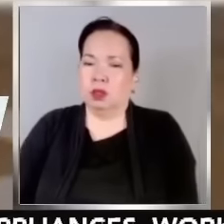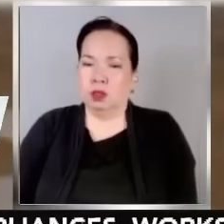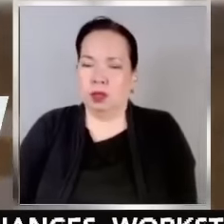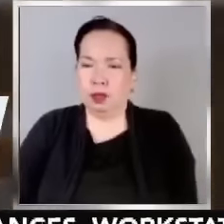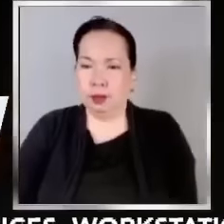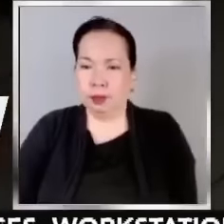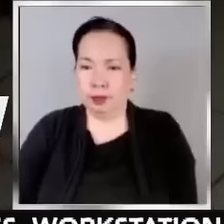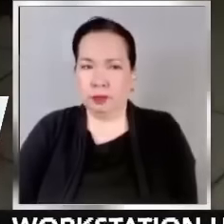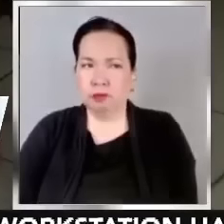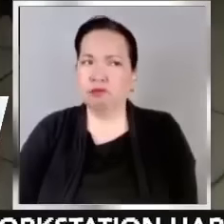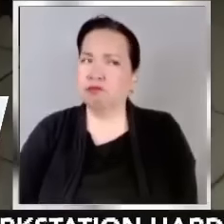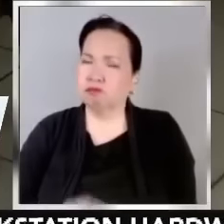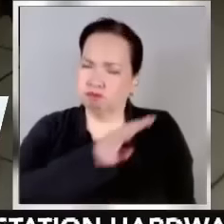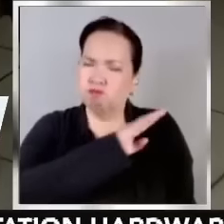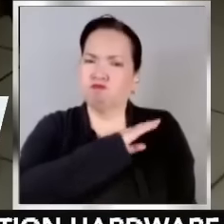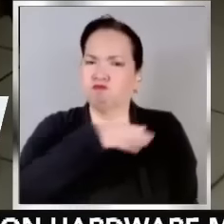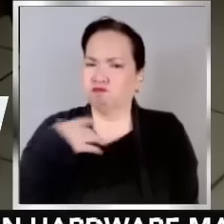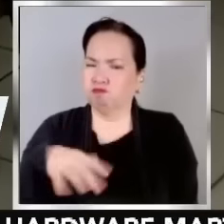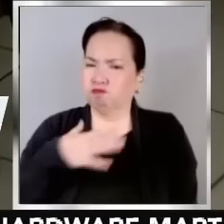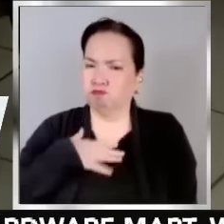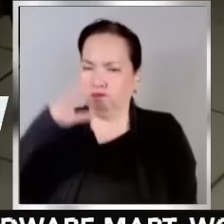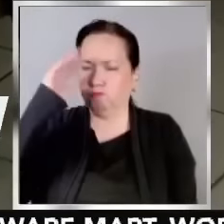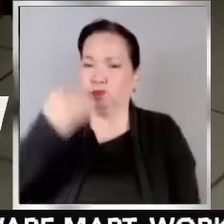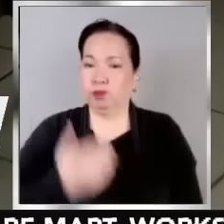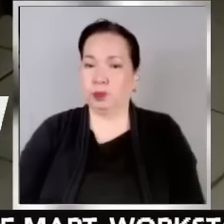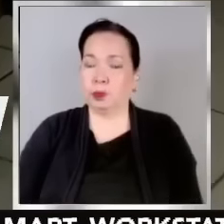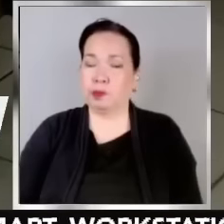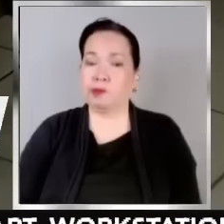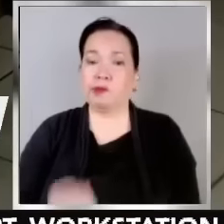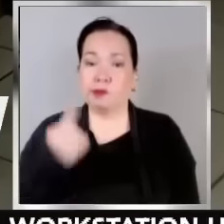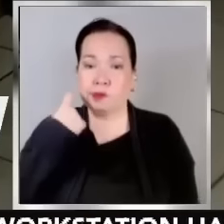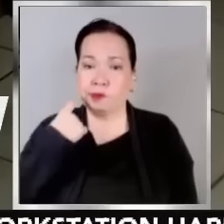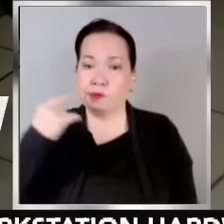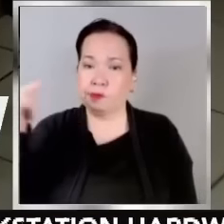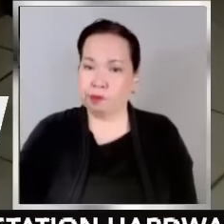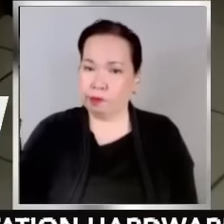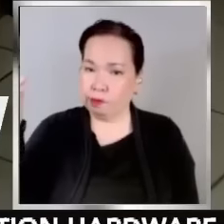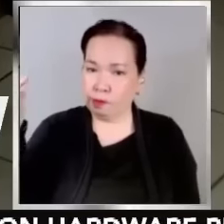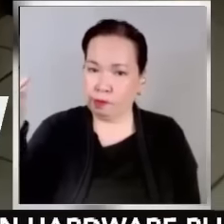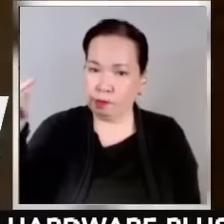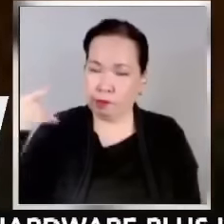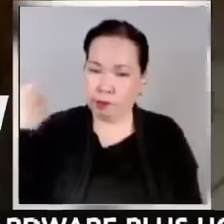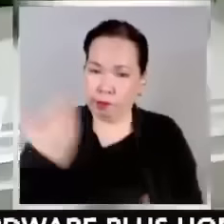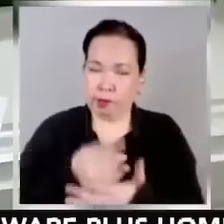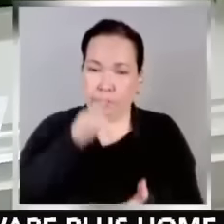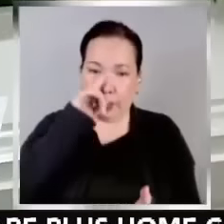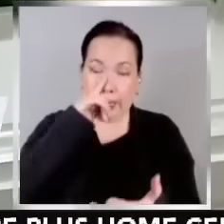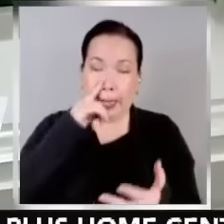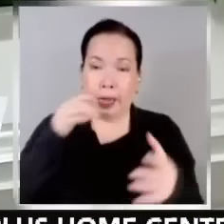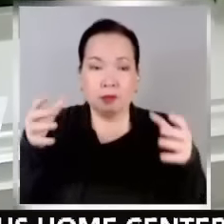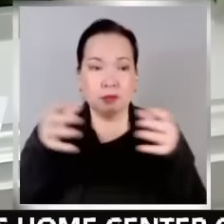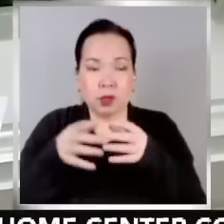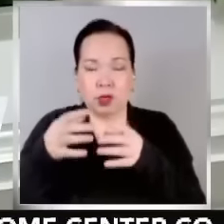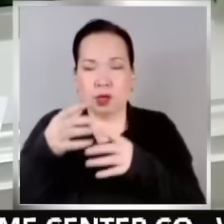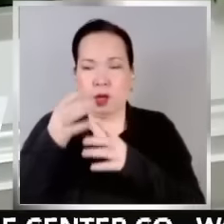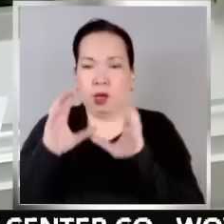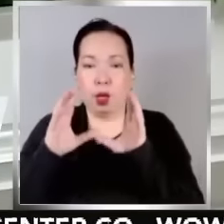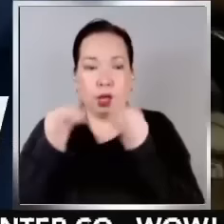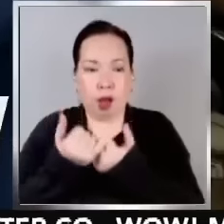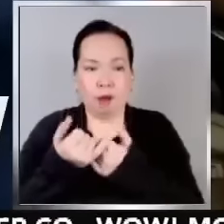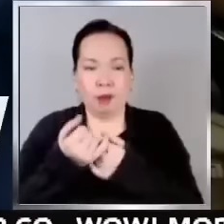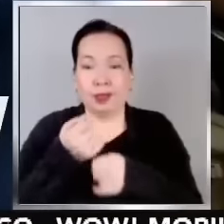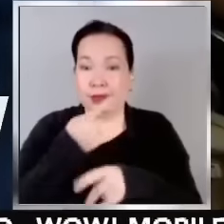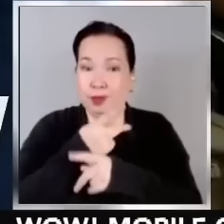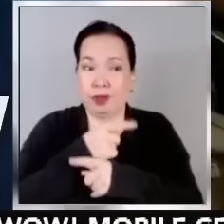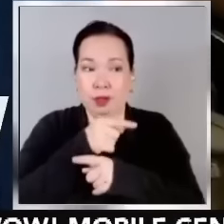Matapang bata. Kanina, dumating ang mga opisyal ng production company ng boxing match ni Kenneth. Nangako sila sa pamilya